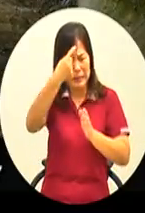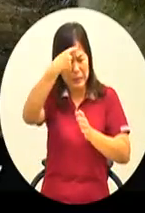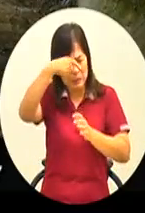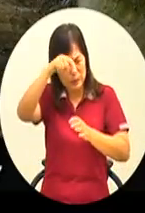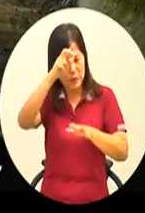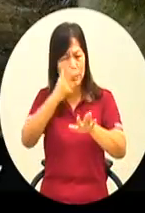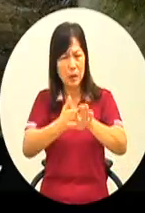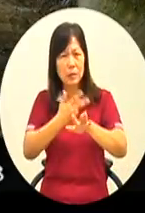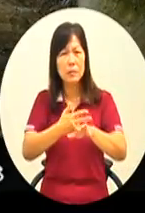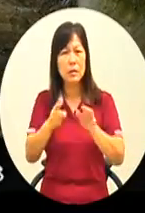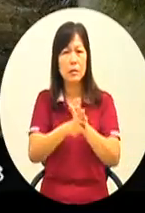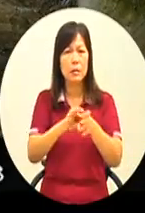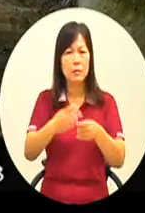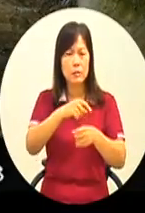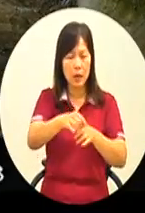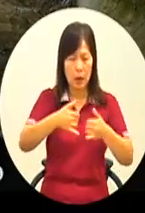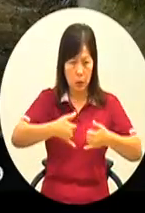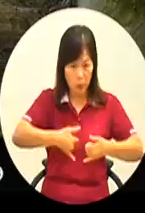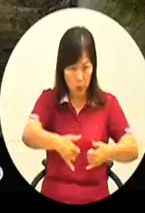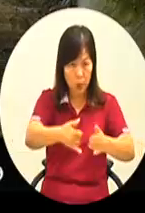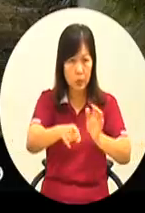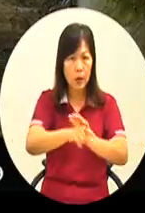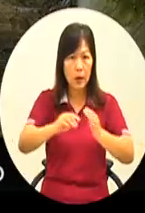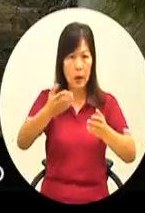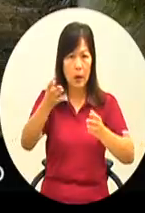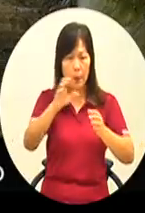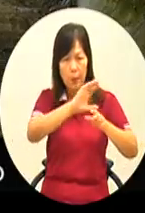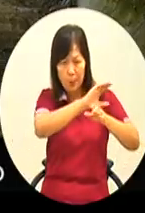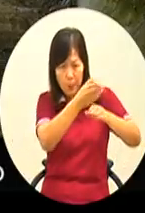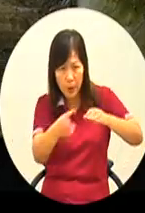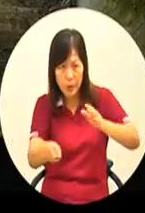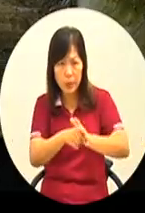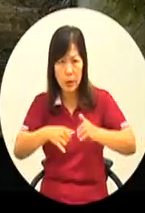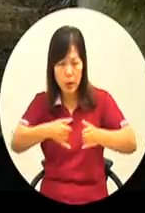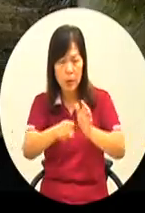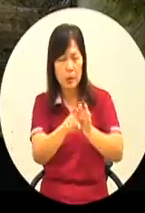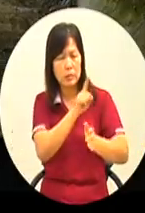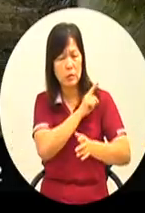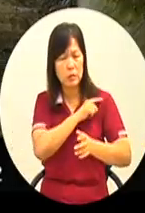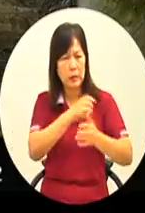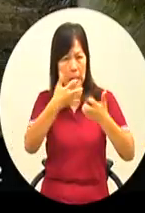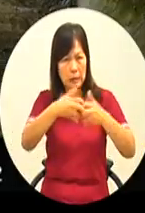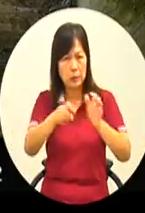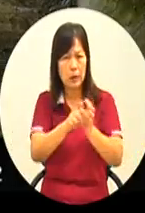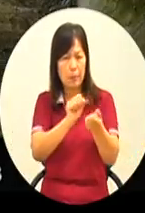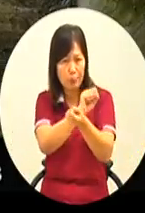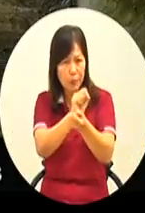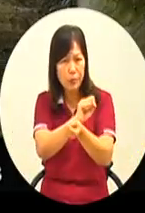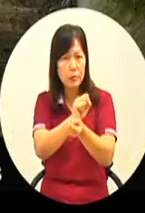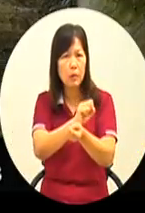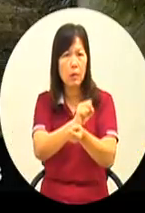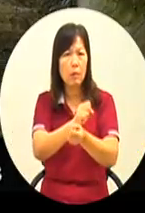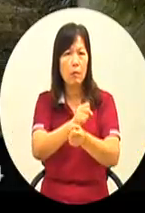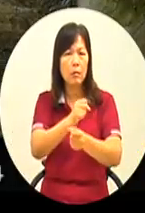呢，再把这个道路啊，崩落的道路呢，自己在动怪手，用木头自己在做，